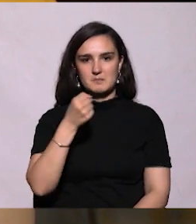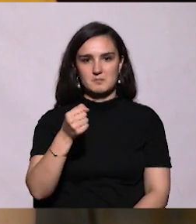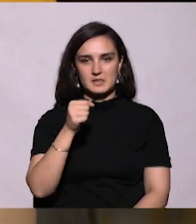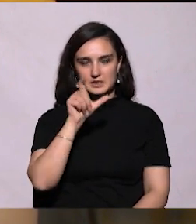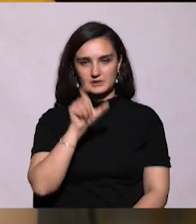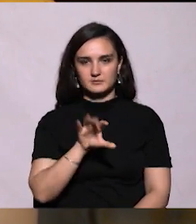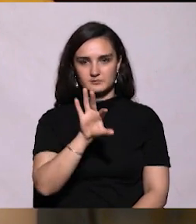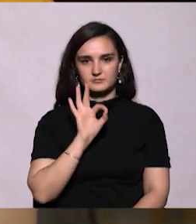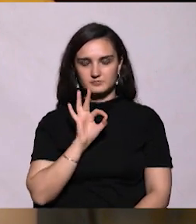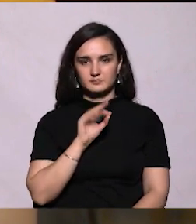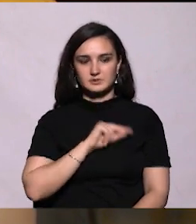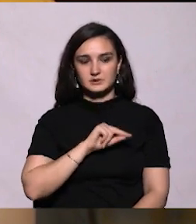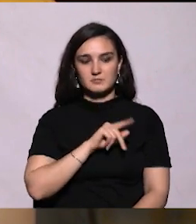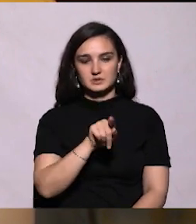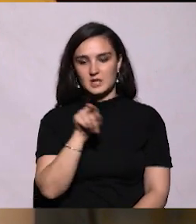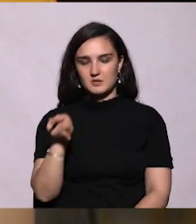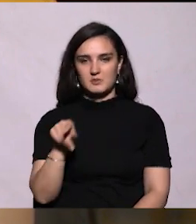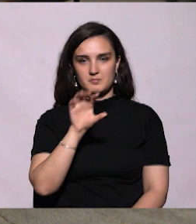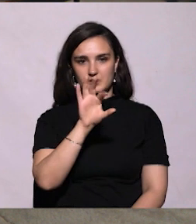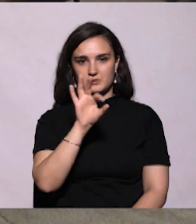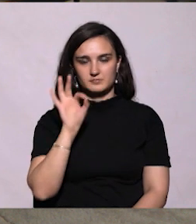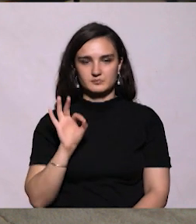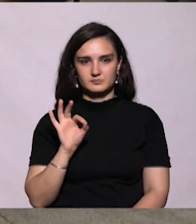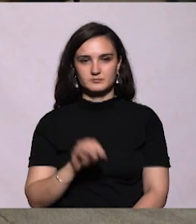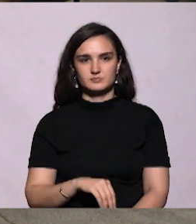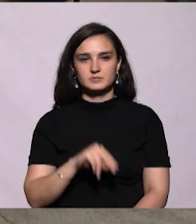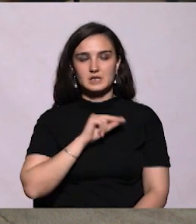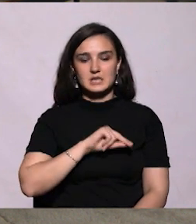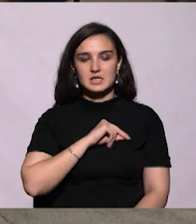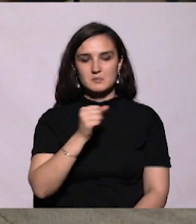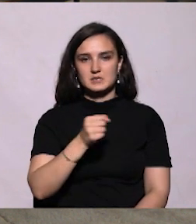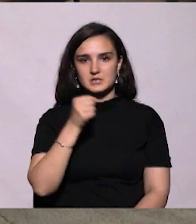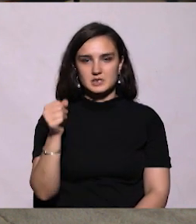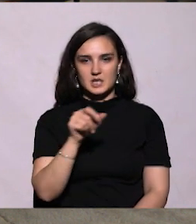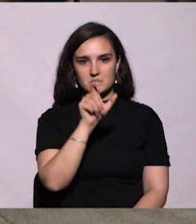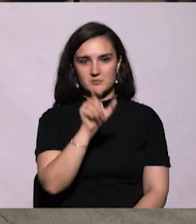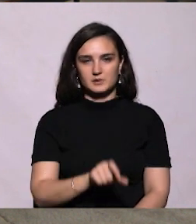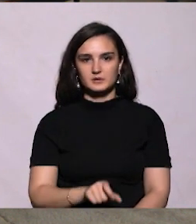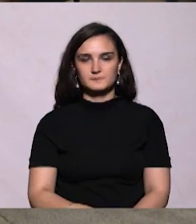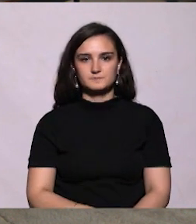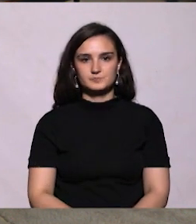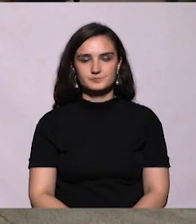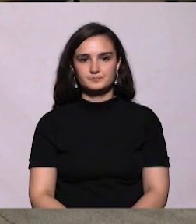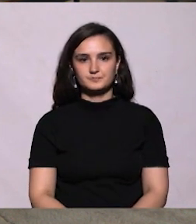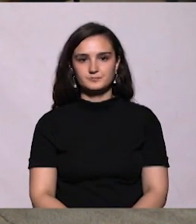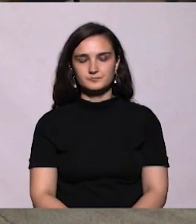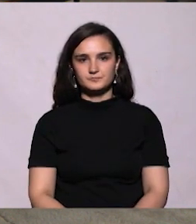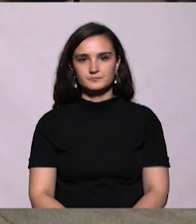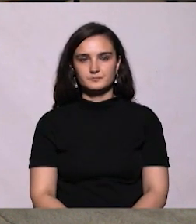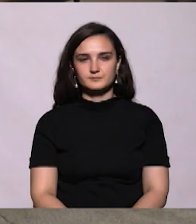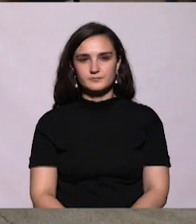დამსაქმებელი. Employer, დამსაქმებელი. Employer, დამსაქმებელი.